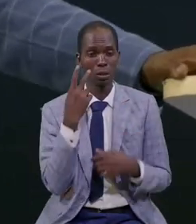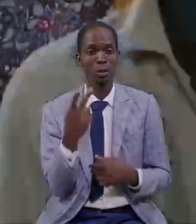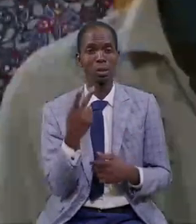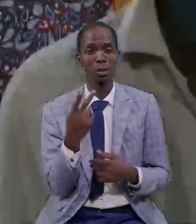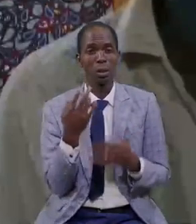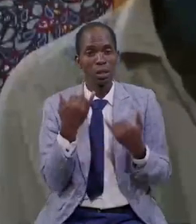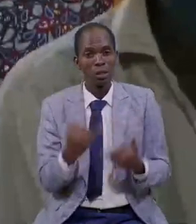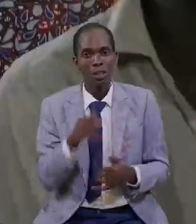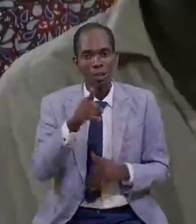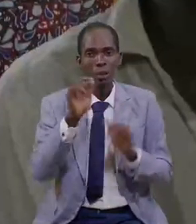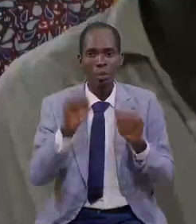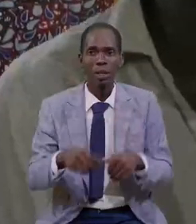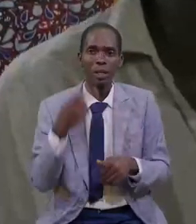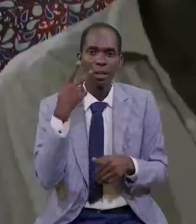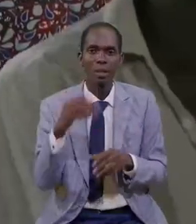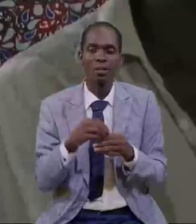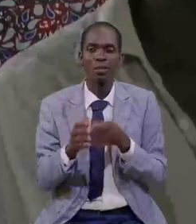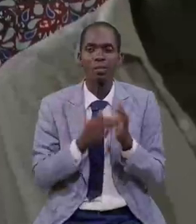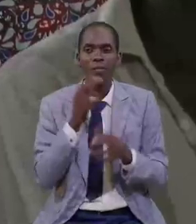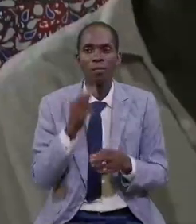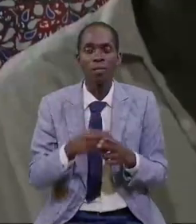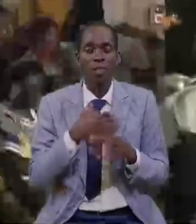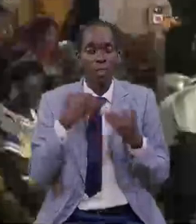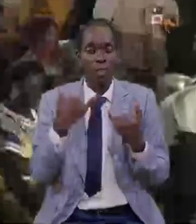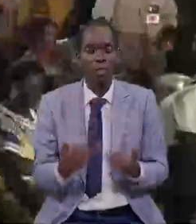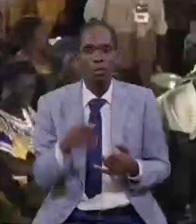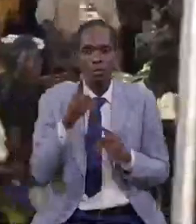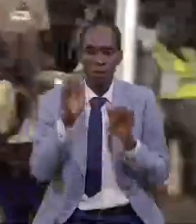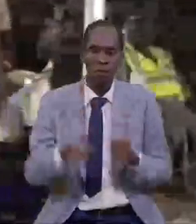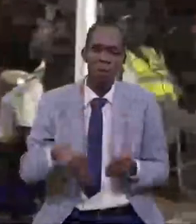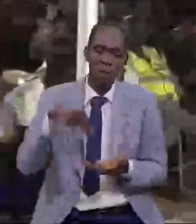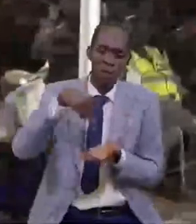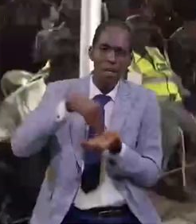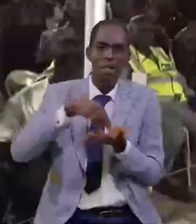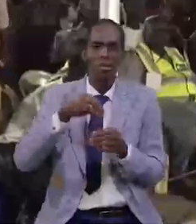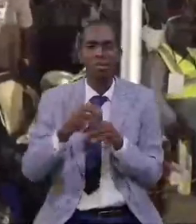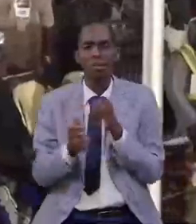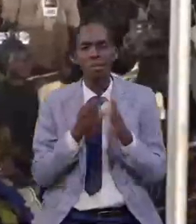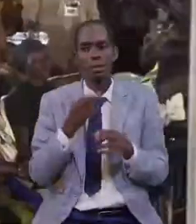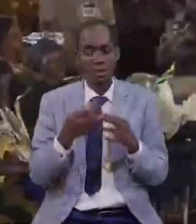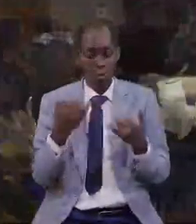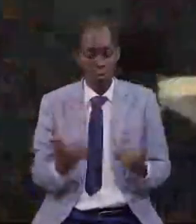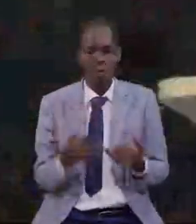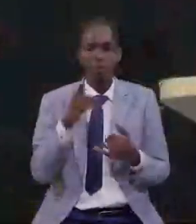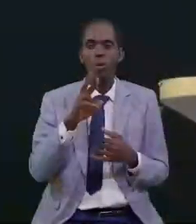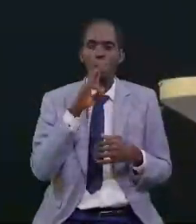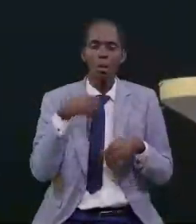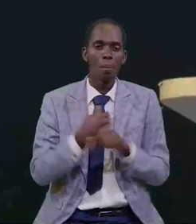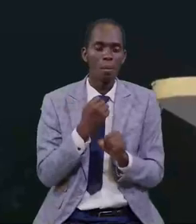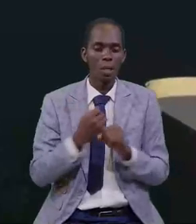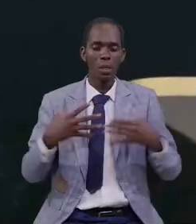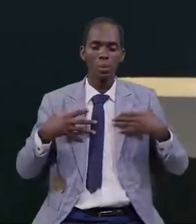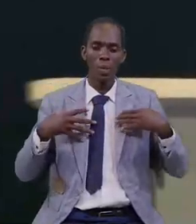peux voir maintenant tu peux te lever mais aintenant tu es